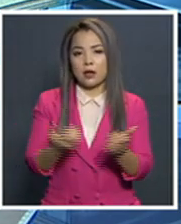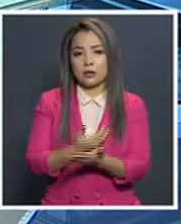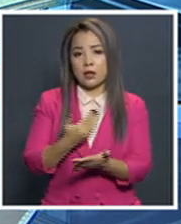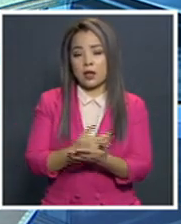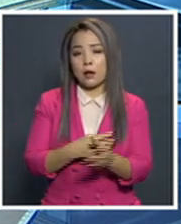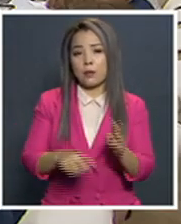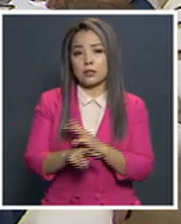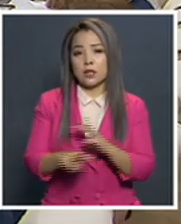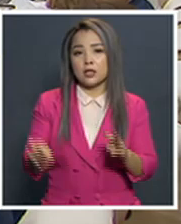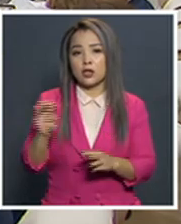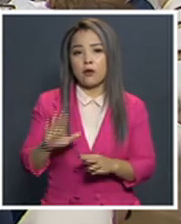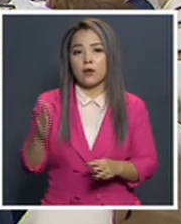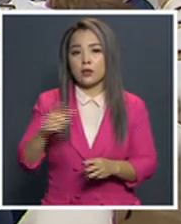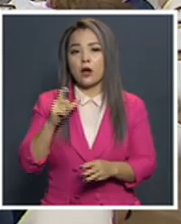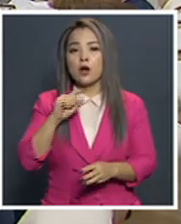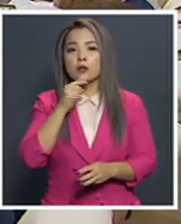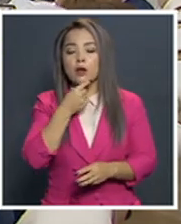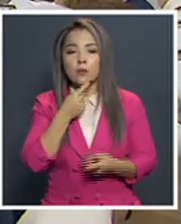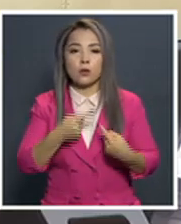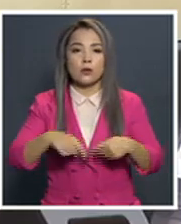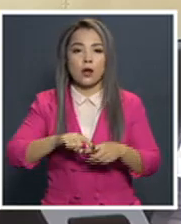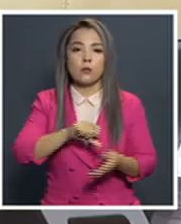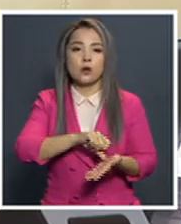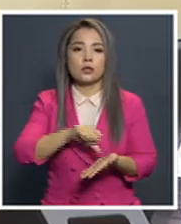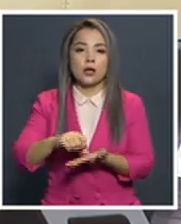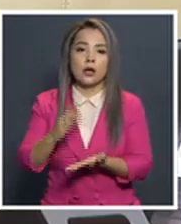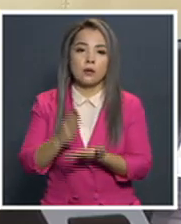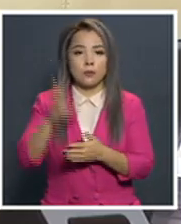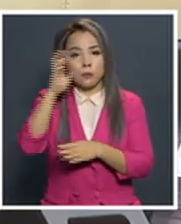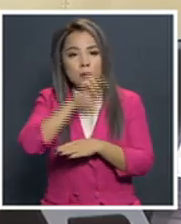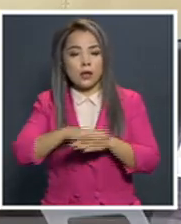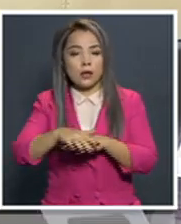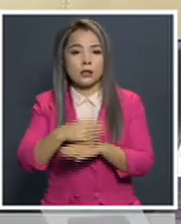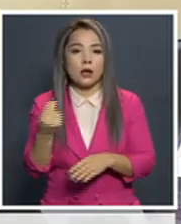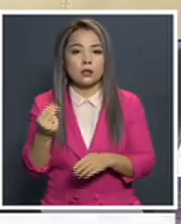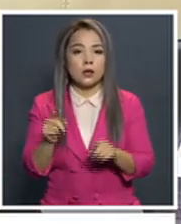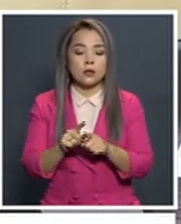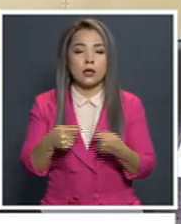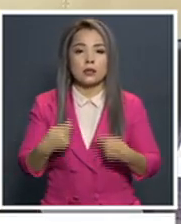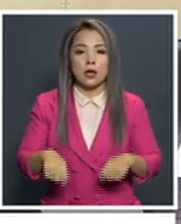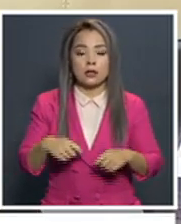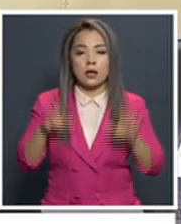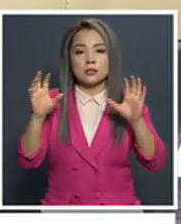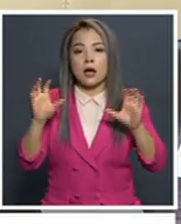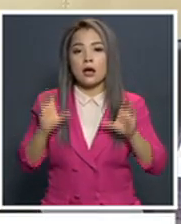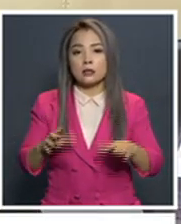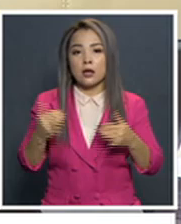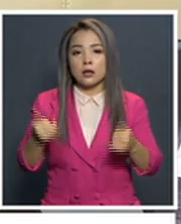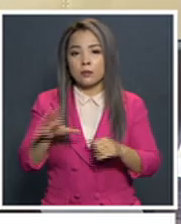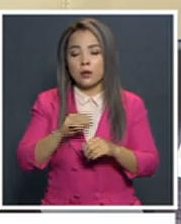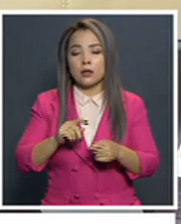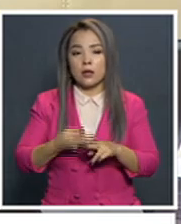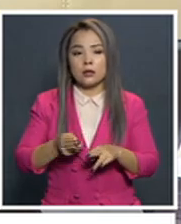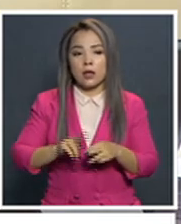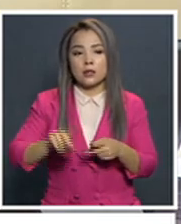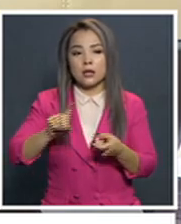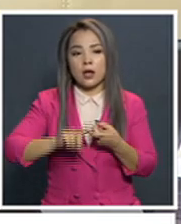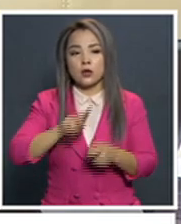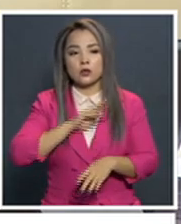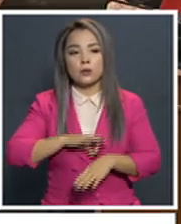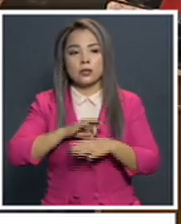мәжілісте Еуразиялық экономикалық одаққа мүше мемлекеттердің қаржы нарығы саласындағы заңнамасын үйлестіру туралы